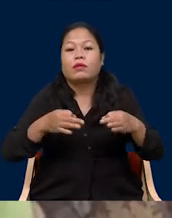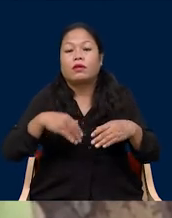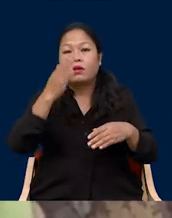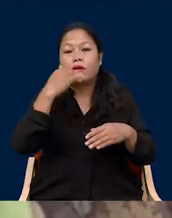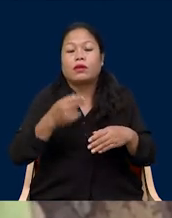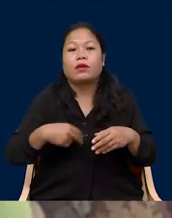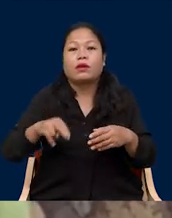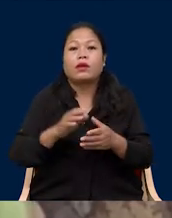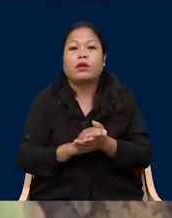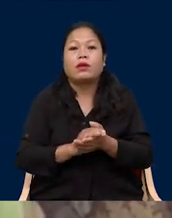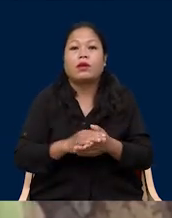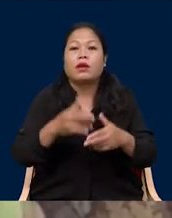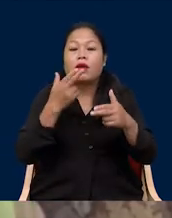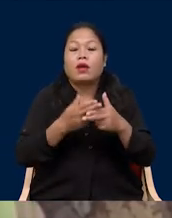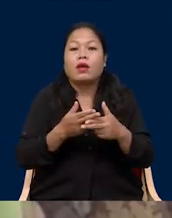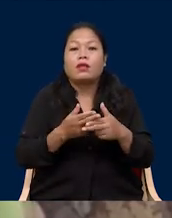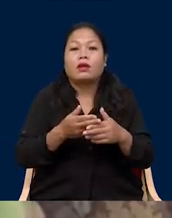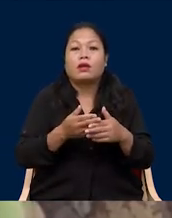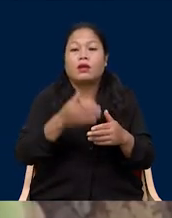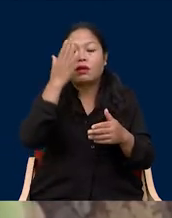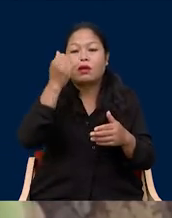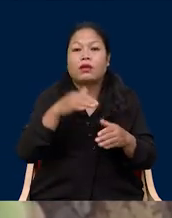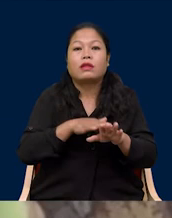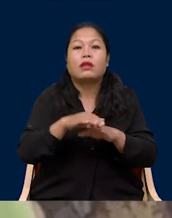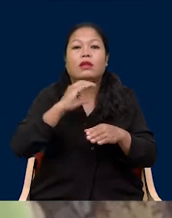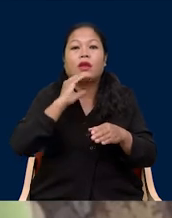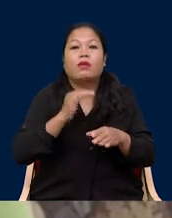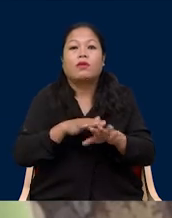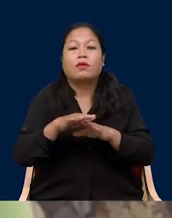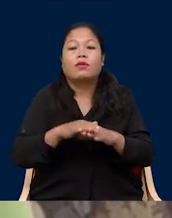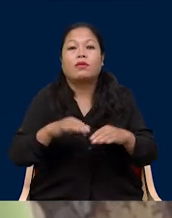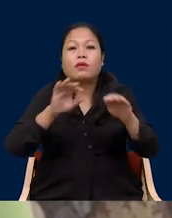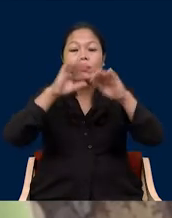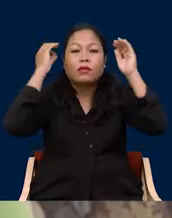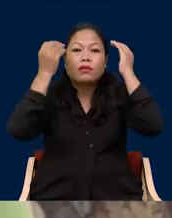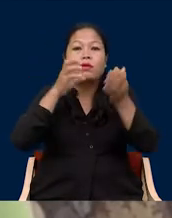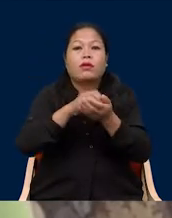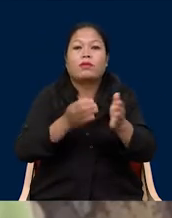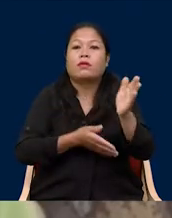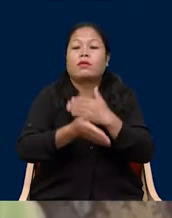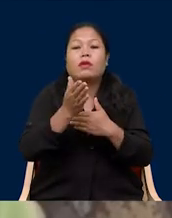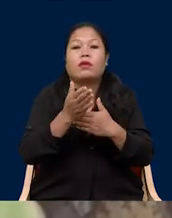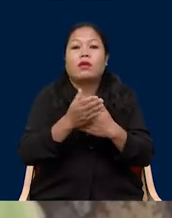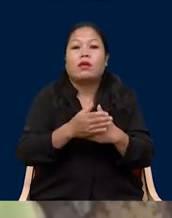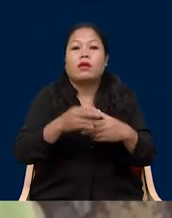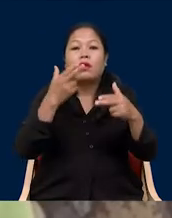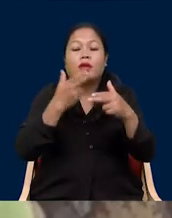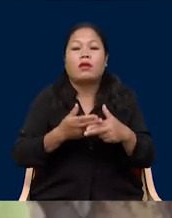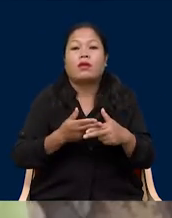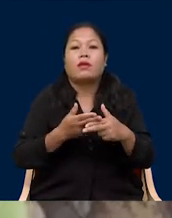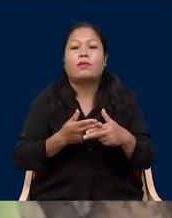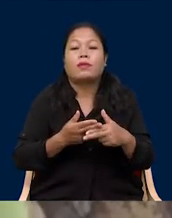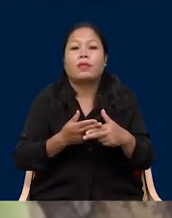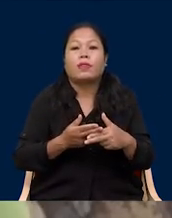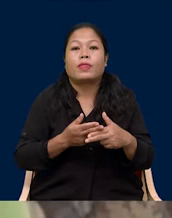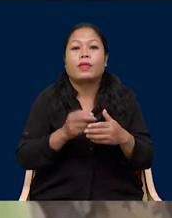विभिन्न कारणवश एक त आर्थिक कारण भन्छु म, धेरैजना युवाहरूसँग चाहिँ यस्ता अन्तर्राष्ट्रिय फोरममा जानको लागि